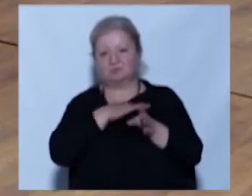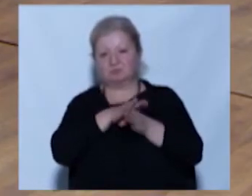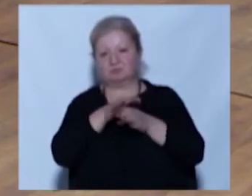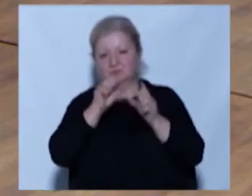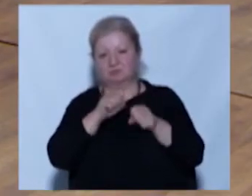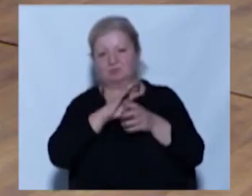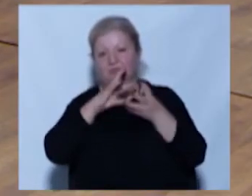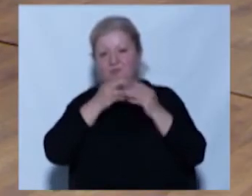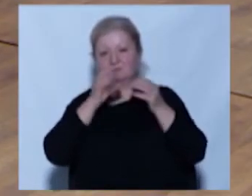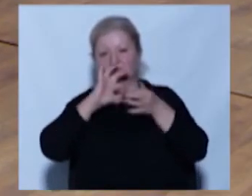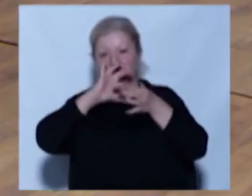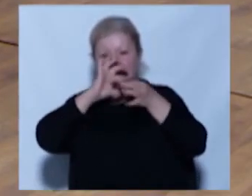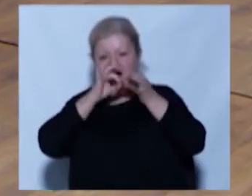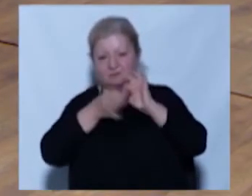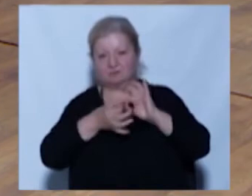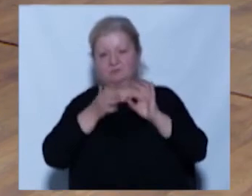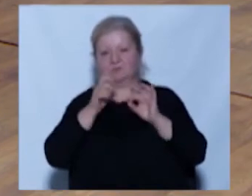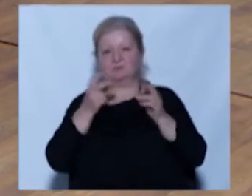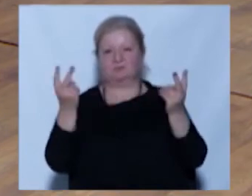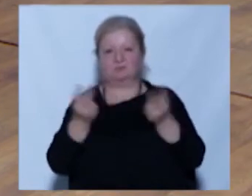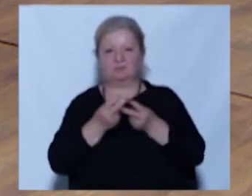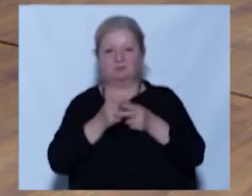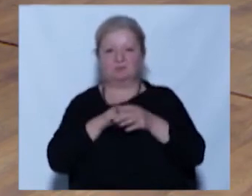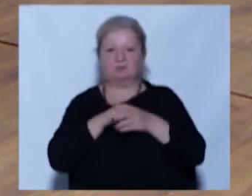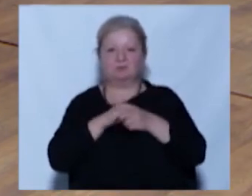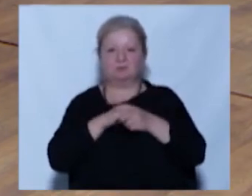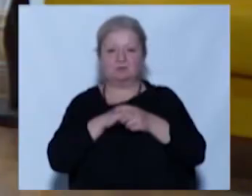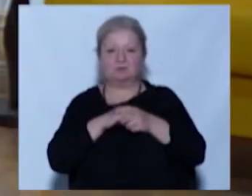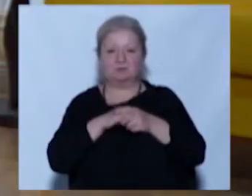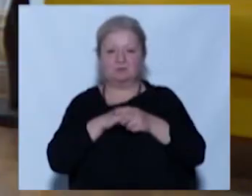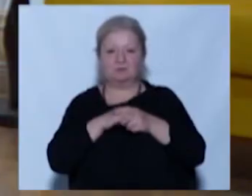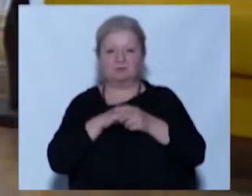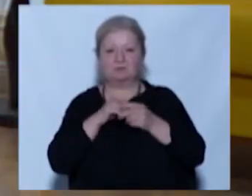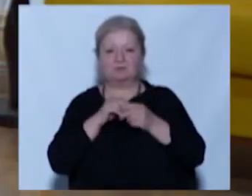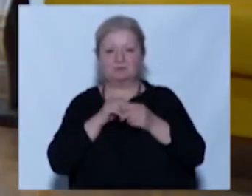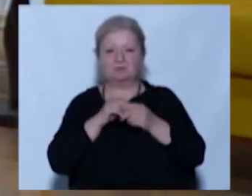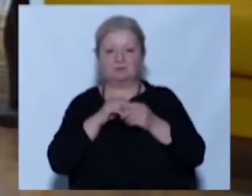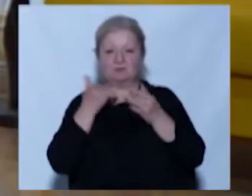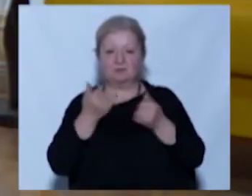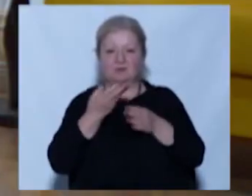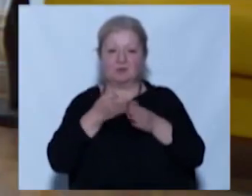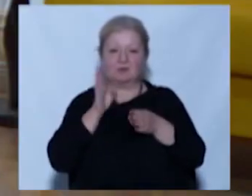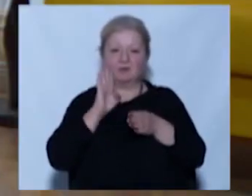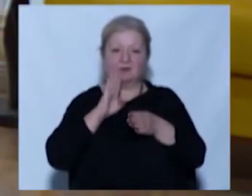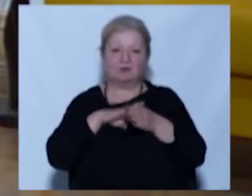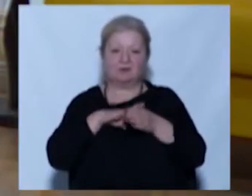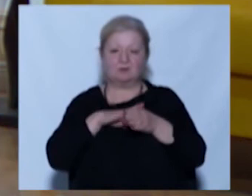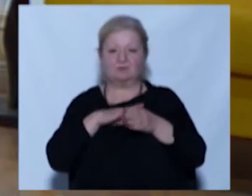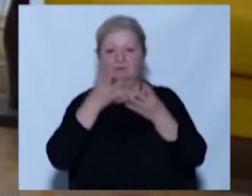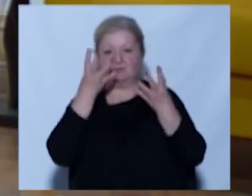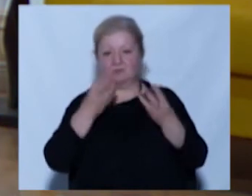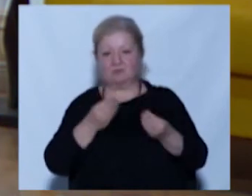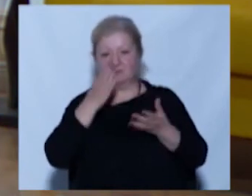გასამუშავებელი აქვს და გამომუშავება ჭირდება ყველაფერ ამას. ასეთი დატვირთული იყო დღევანდელი